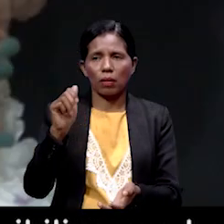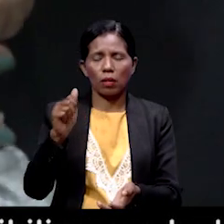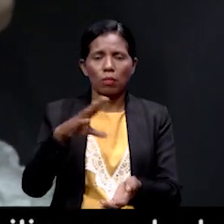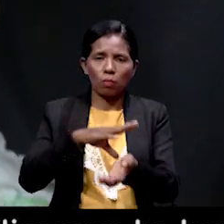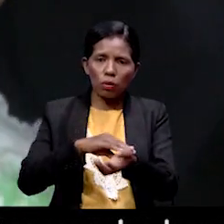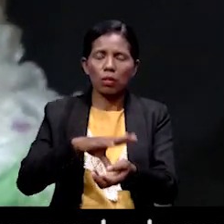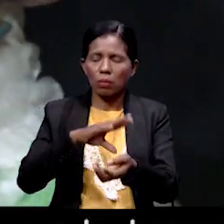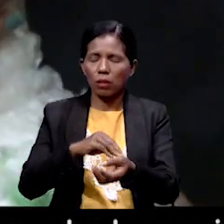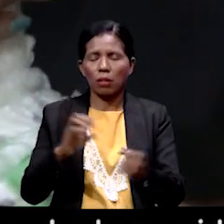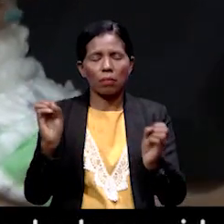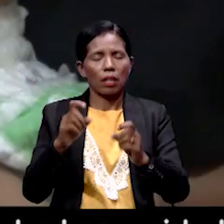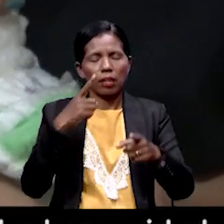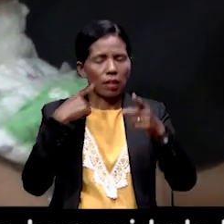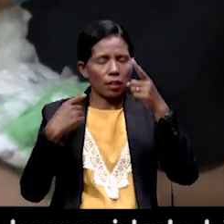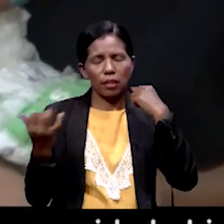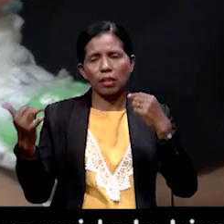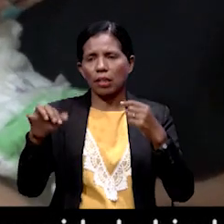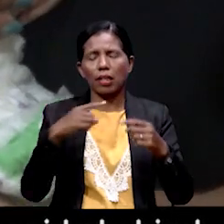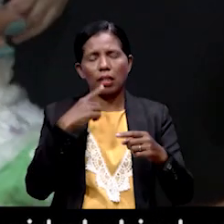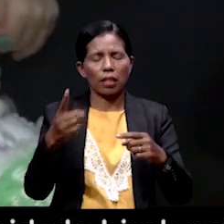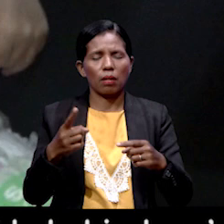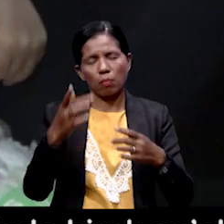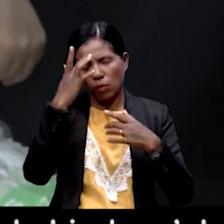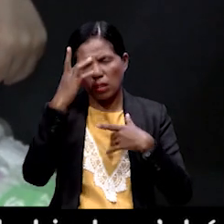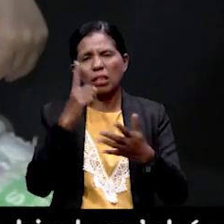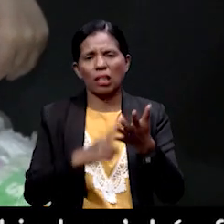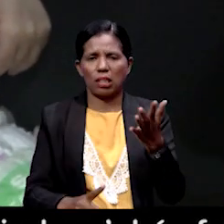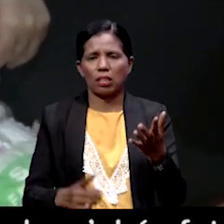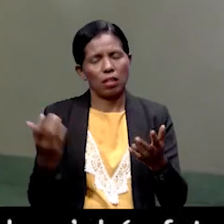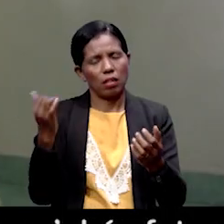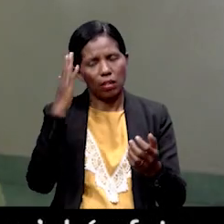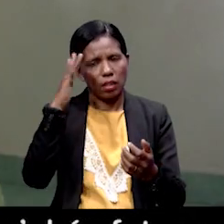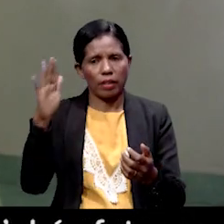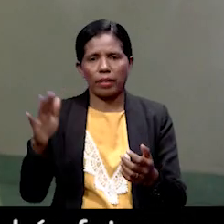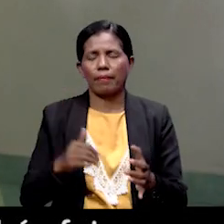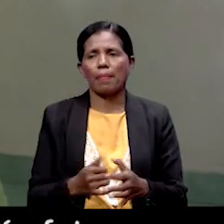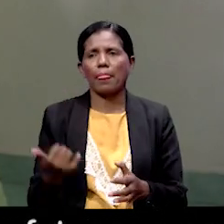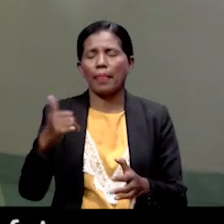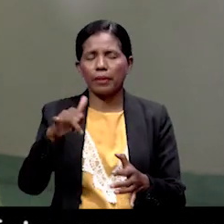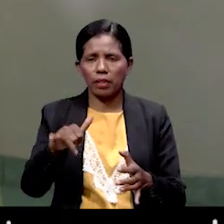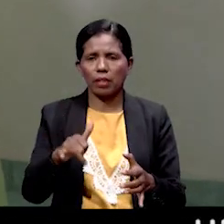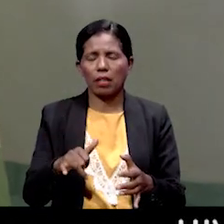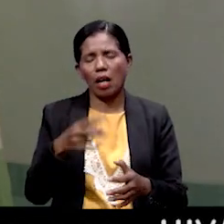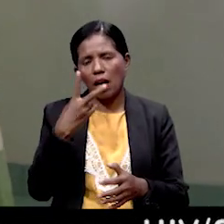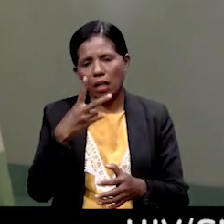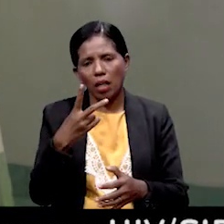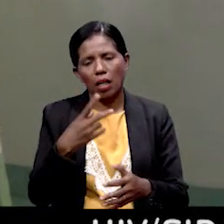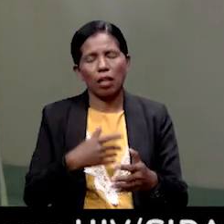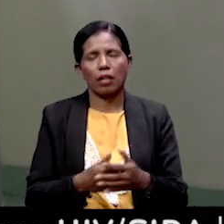dah sir lah tete dan dene moras sana sir lah tete saida si rasa be hari de